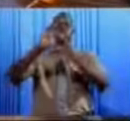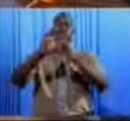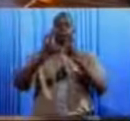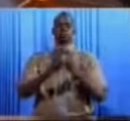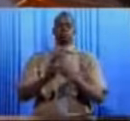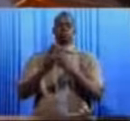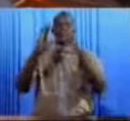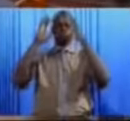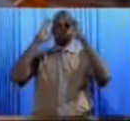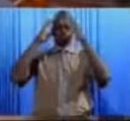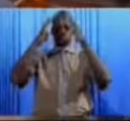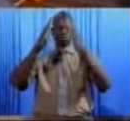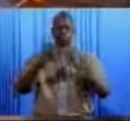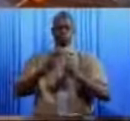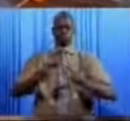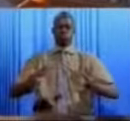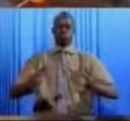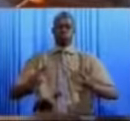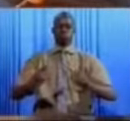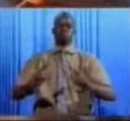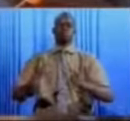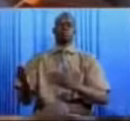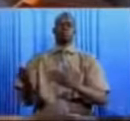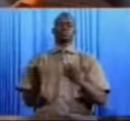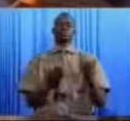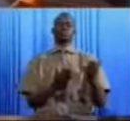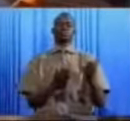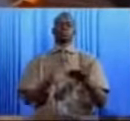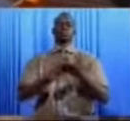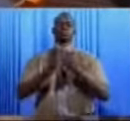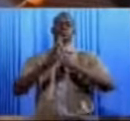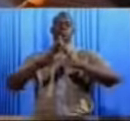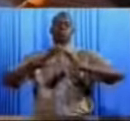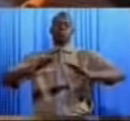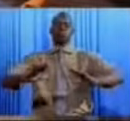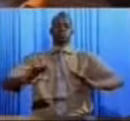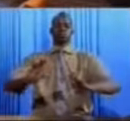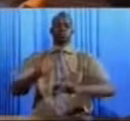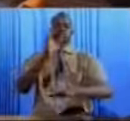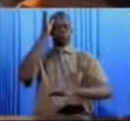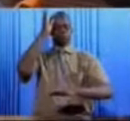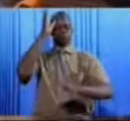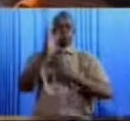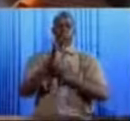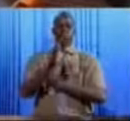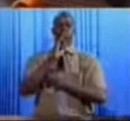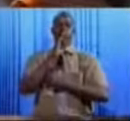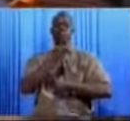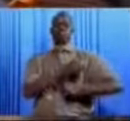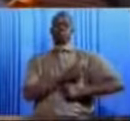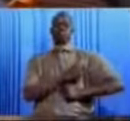fidèles musulmans de ce village c'est les appels à une puissance sociale gagnée est amour